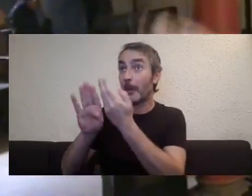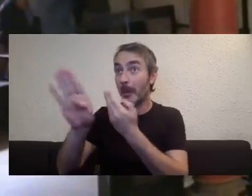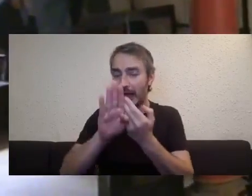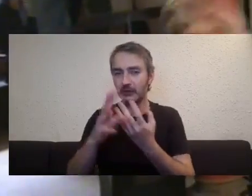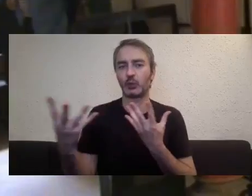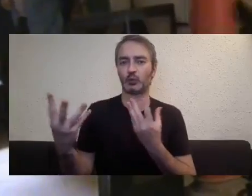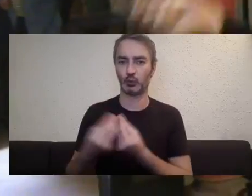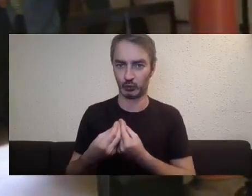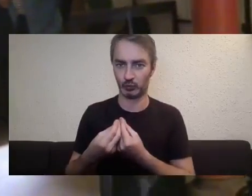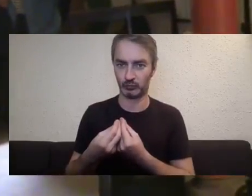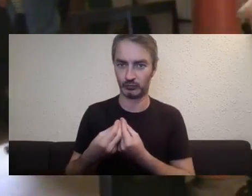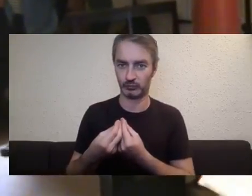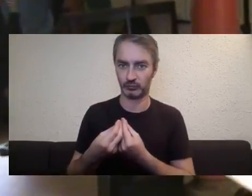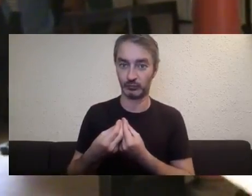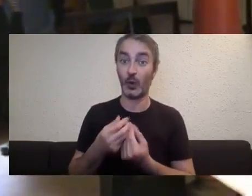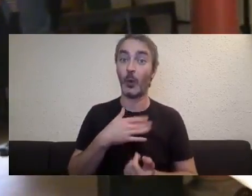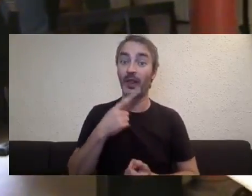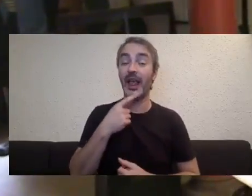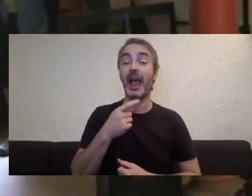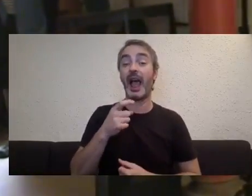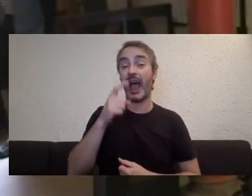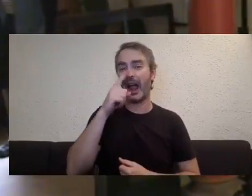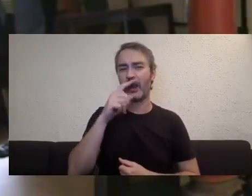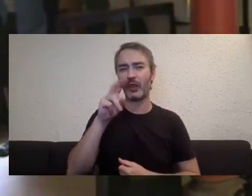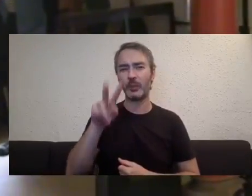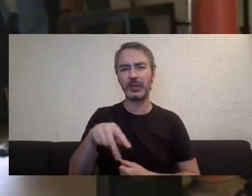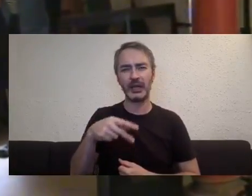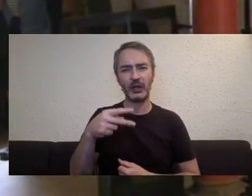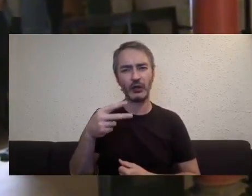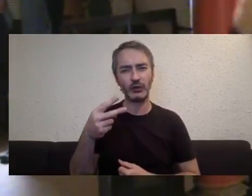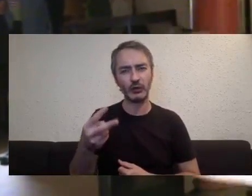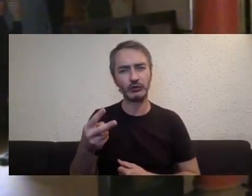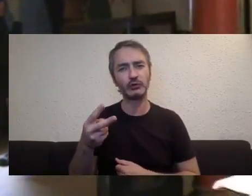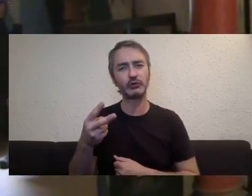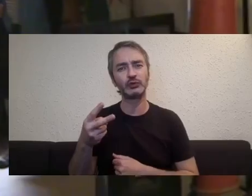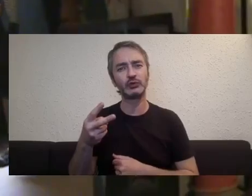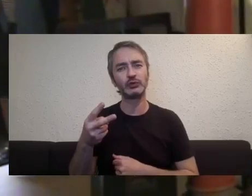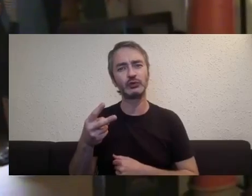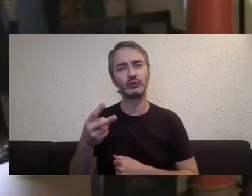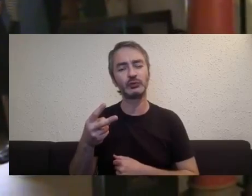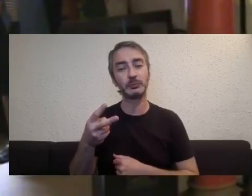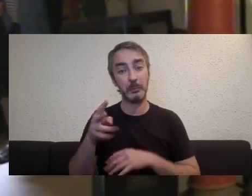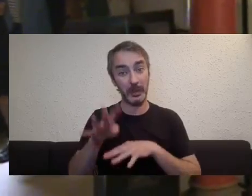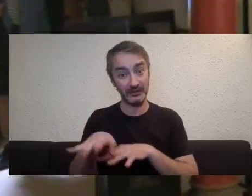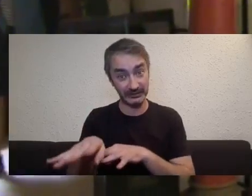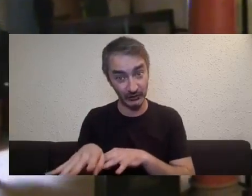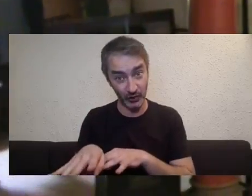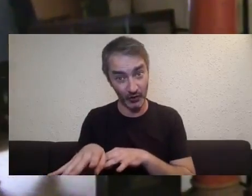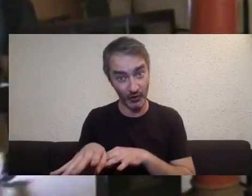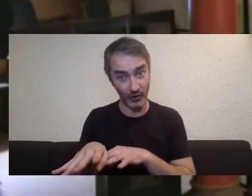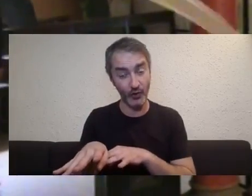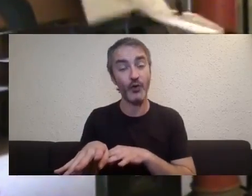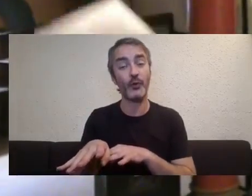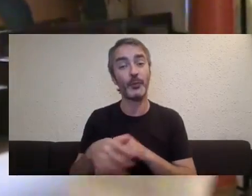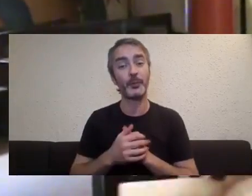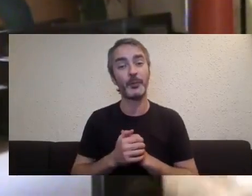treballant conjuntament amb associacions de veïns i de més. Això fa que l'any 2000 doncs, hi hagi una manifestació